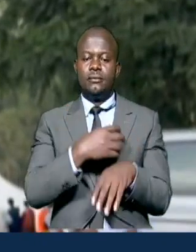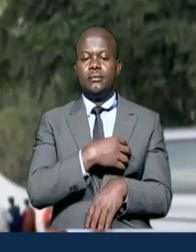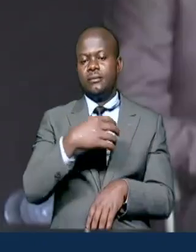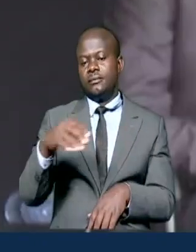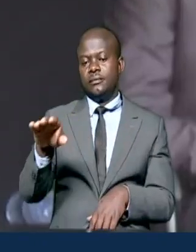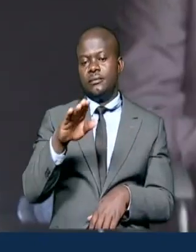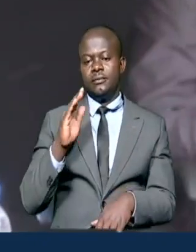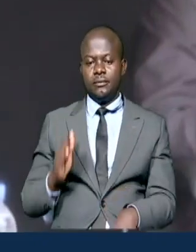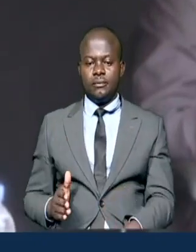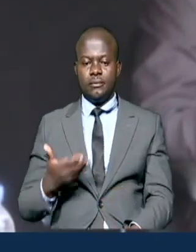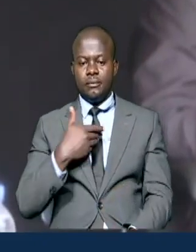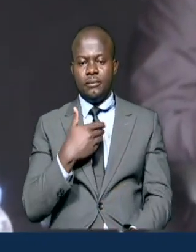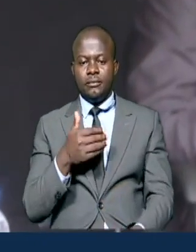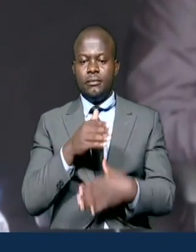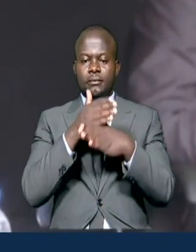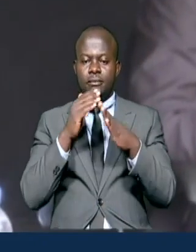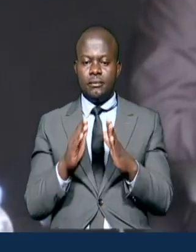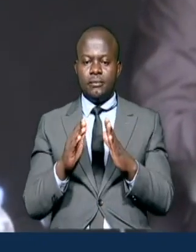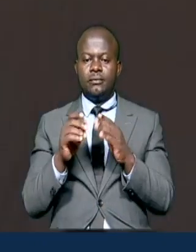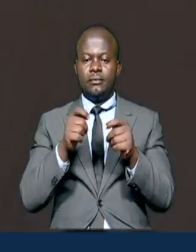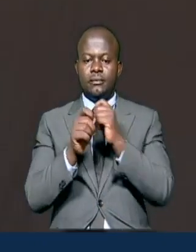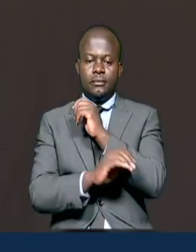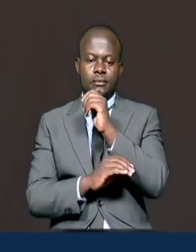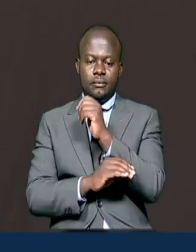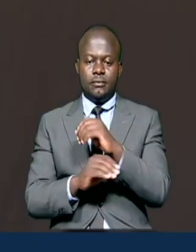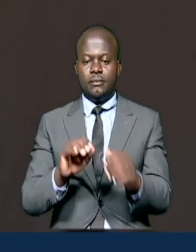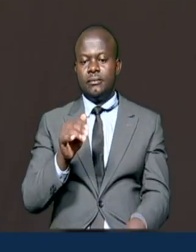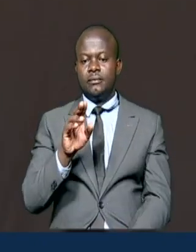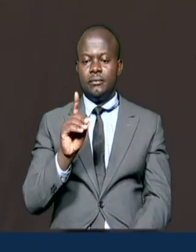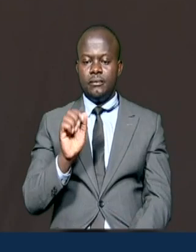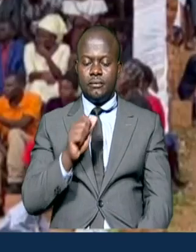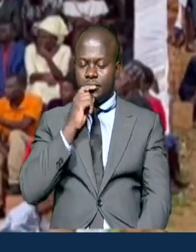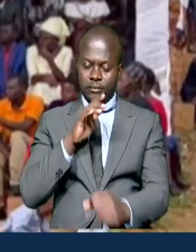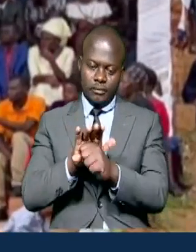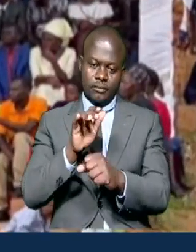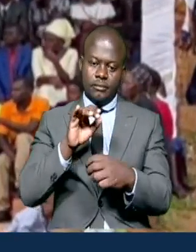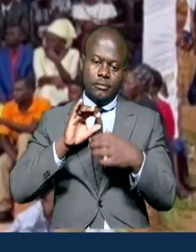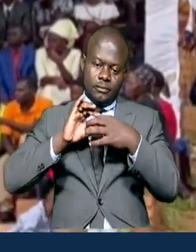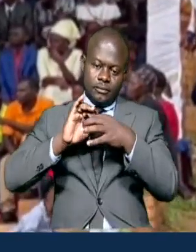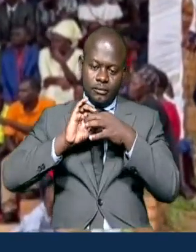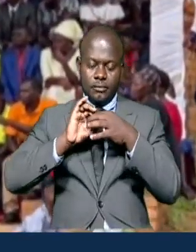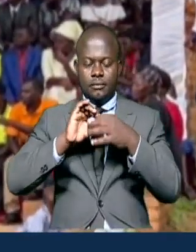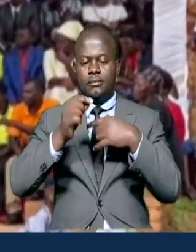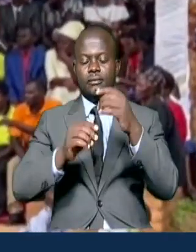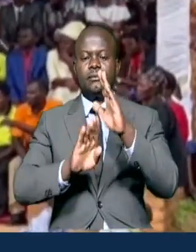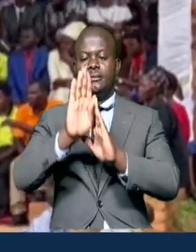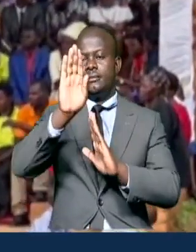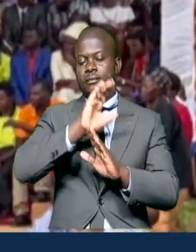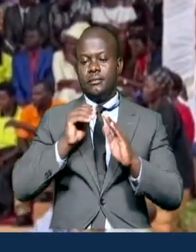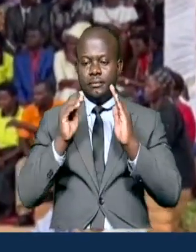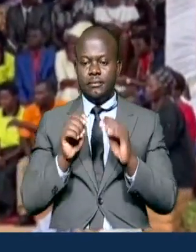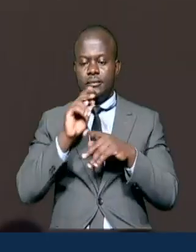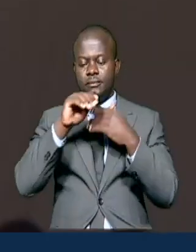Butare ifite. Minisitiri w'ubutegetsi bw'igihugu Jean Claude Musabyimana yizeza ubufatanye itorero mu gukomeza guteza imbere abakristo n'abaturage